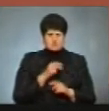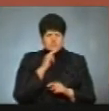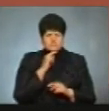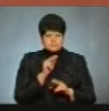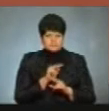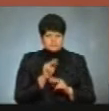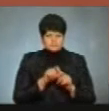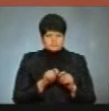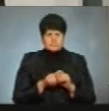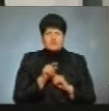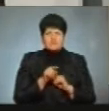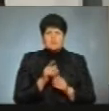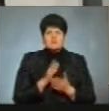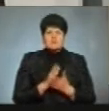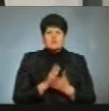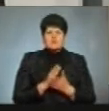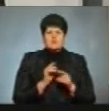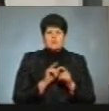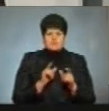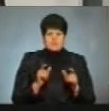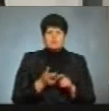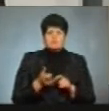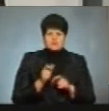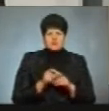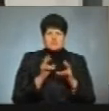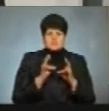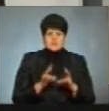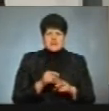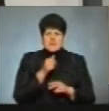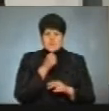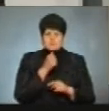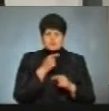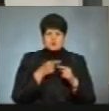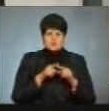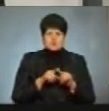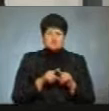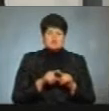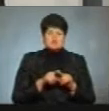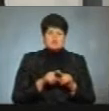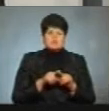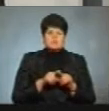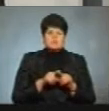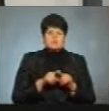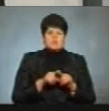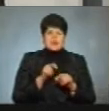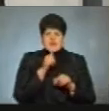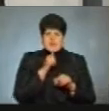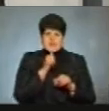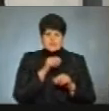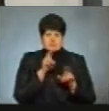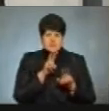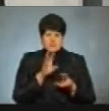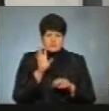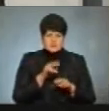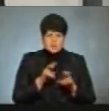Ну, він рахується об'єктом підвищеної безпеки, експортно-технічний, тобто експерт все